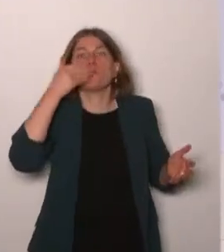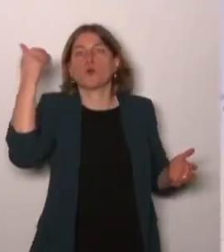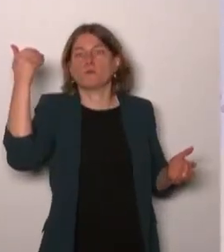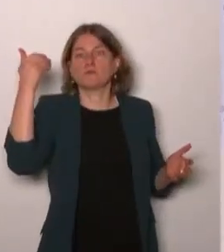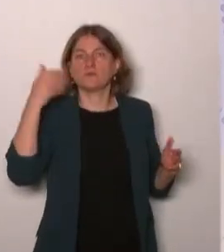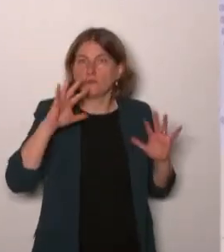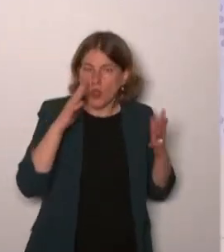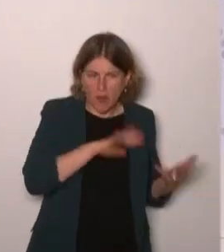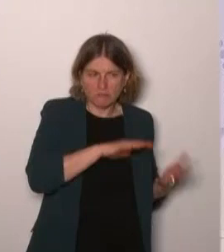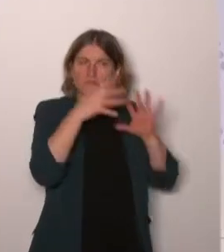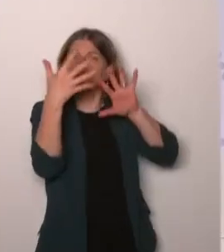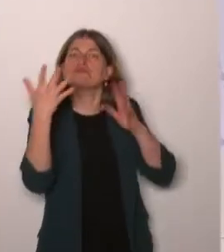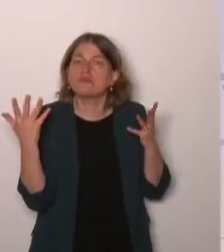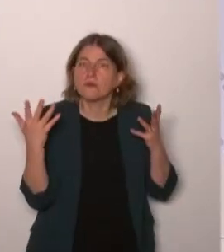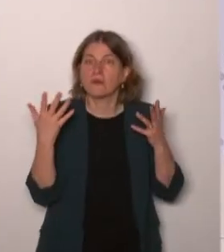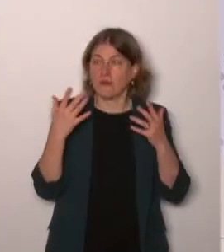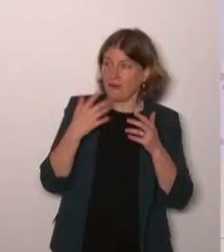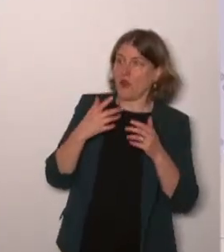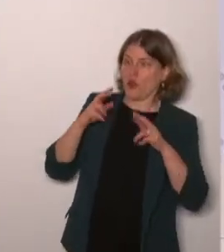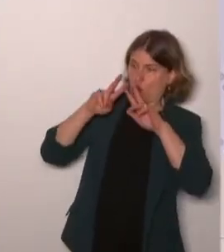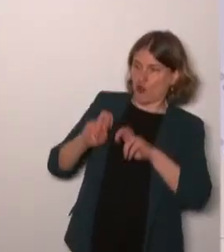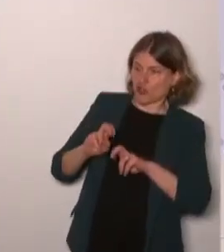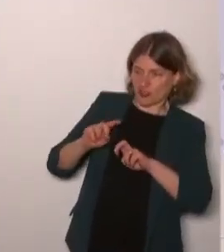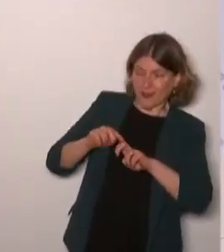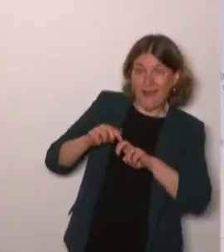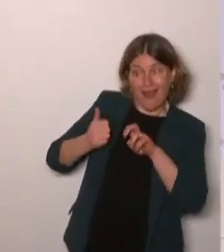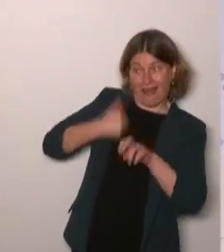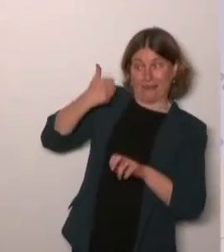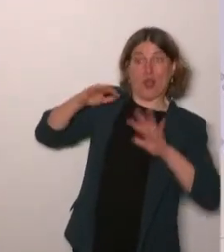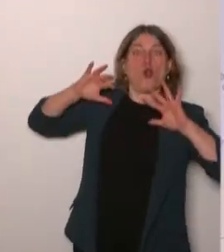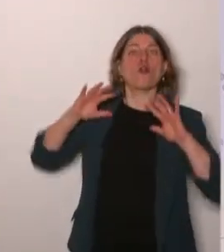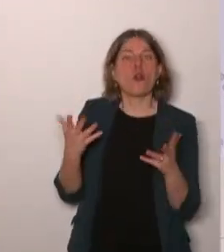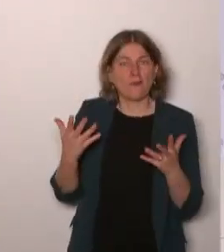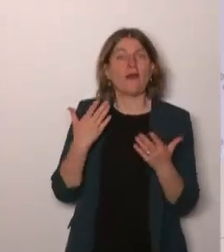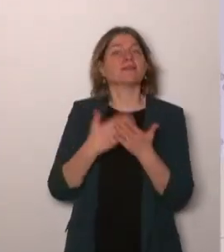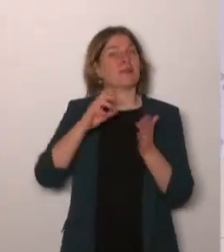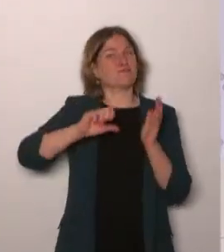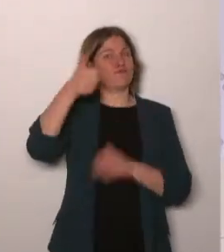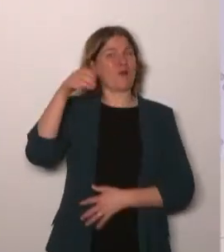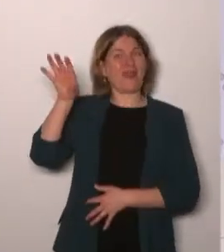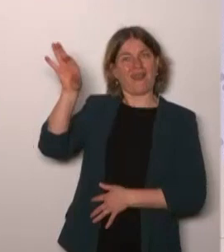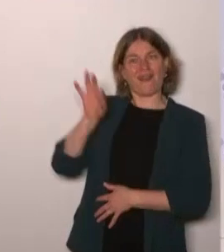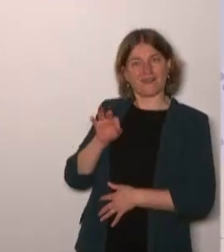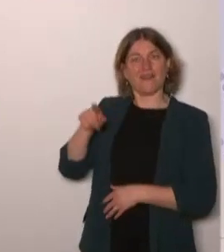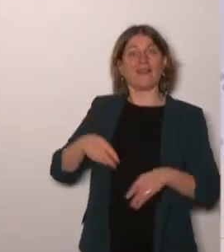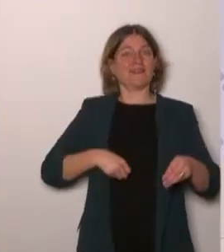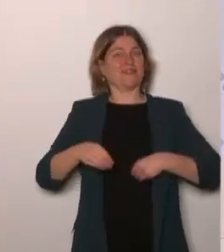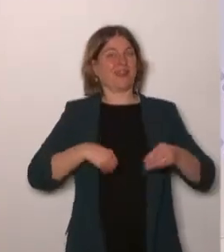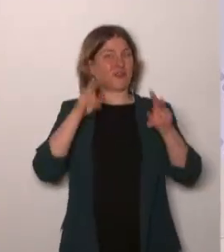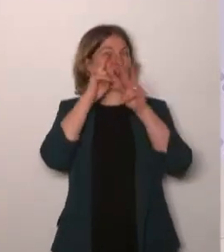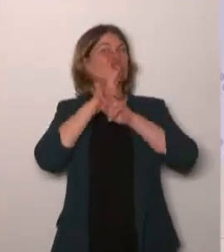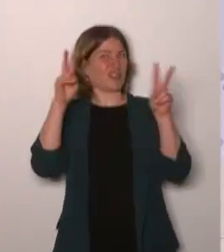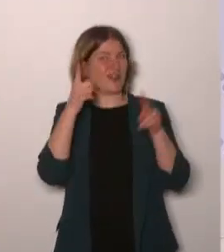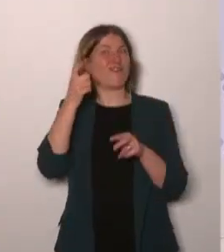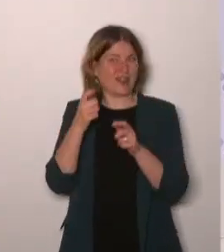traitements ? Comment l'apporter par une recherche indépendante ? On va en parler avec notre premier invité, c'est le directeur général de cette